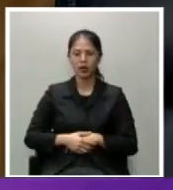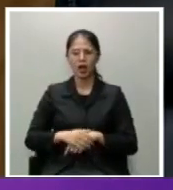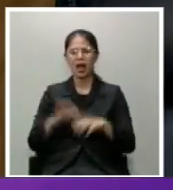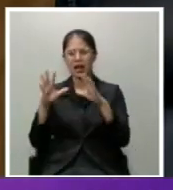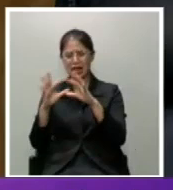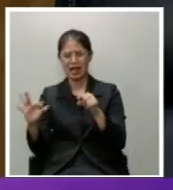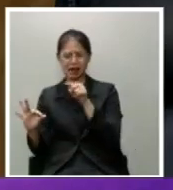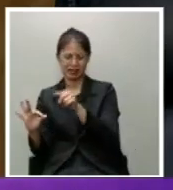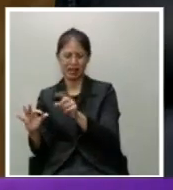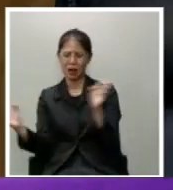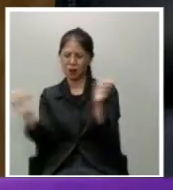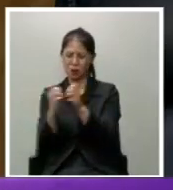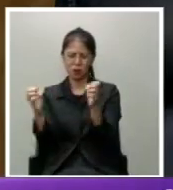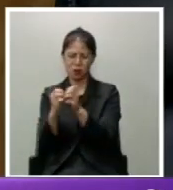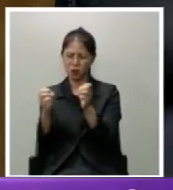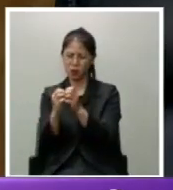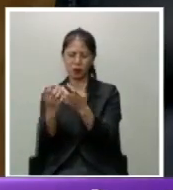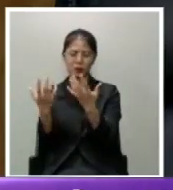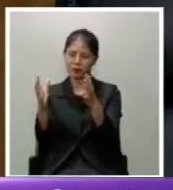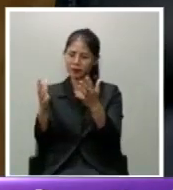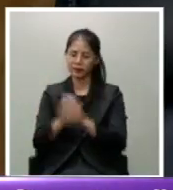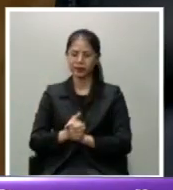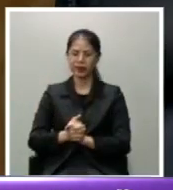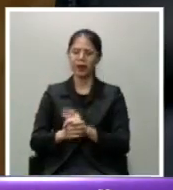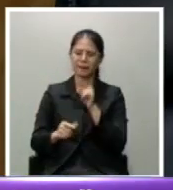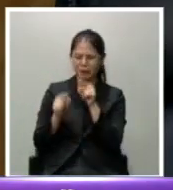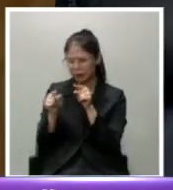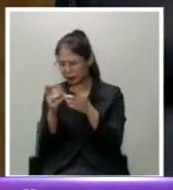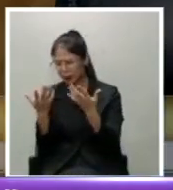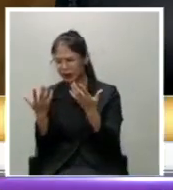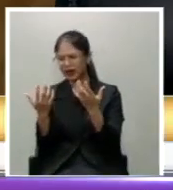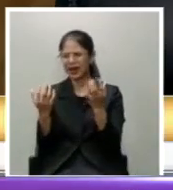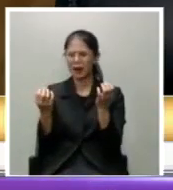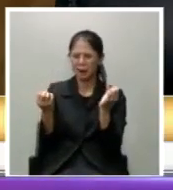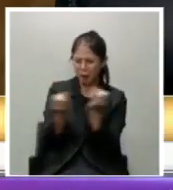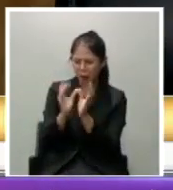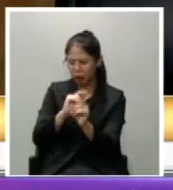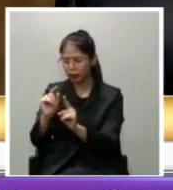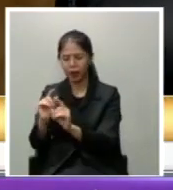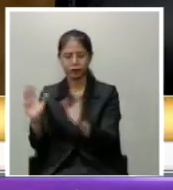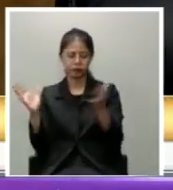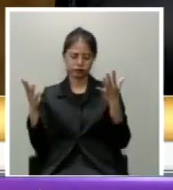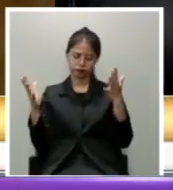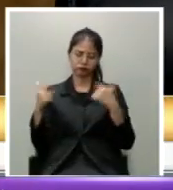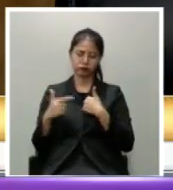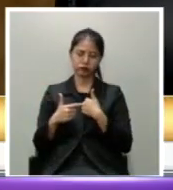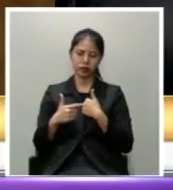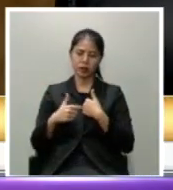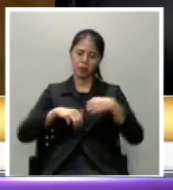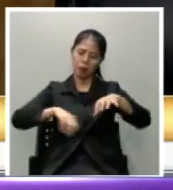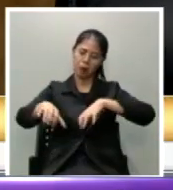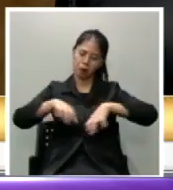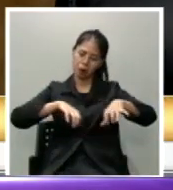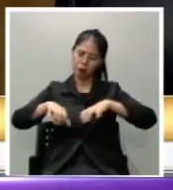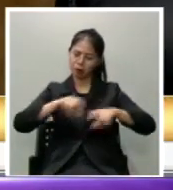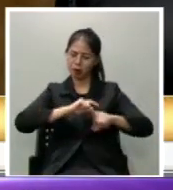ทรกแซงไม่ได้ไปก้าวก่ายไม่ได้ไปจุนจ้านไม่ได้ไปวุ่นวายพฤติการอย่างนี้เรียกว่าการบริหารราชการ